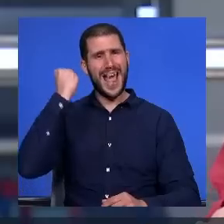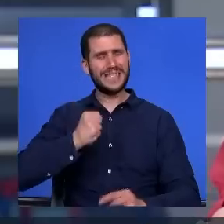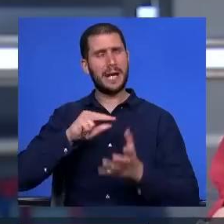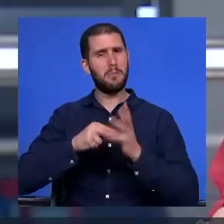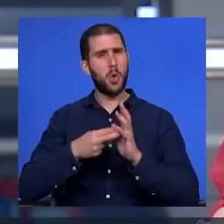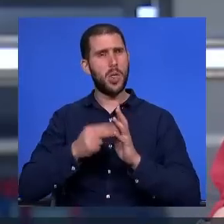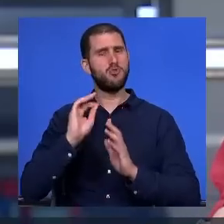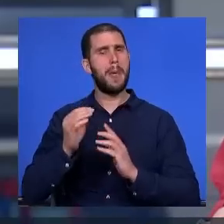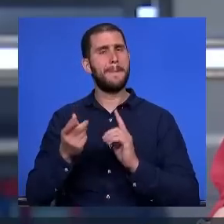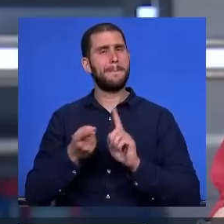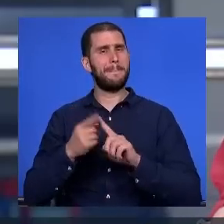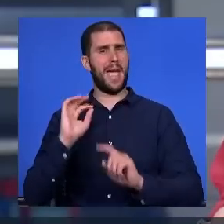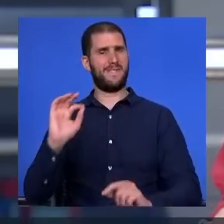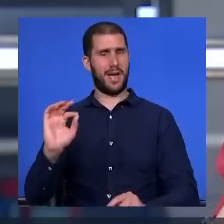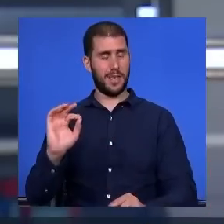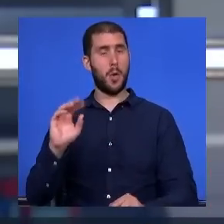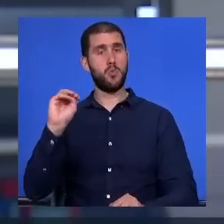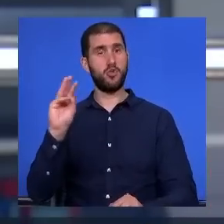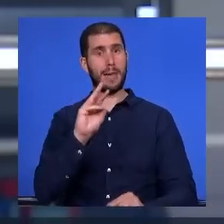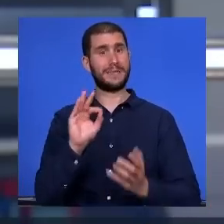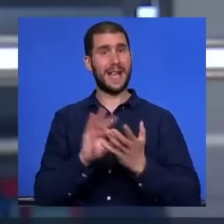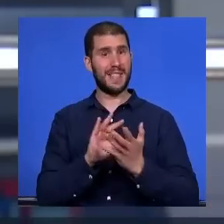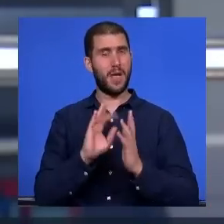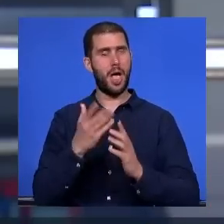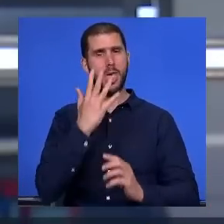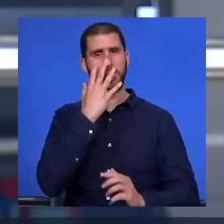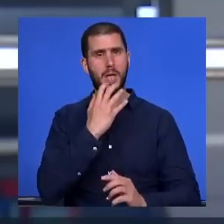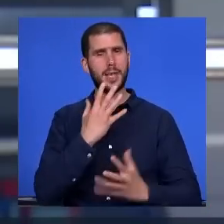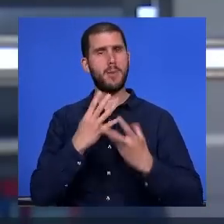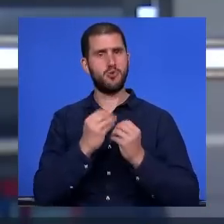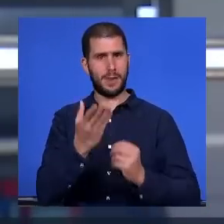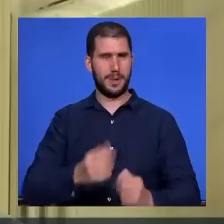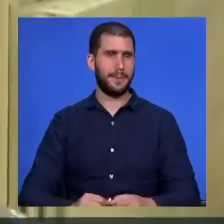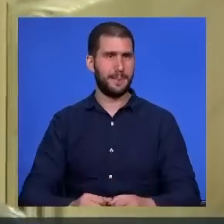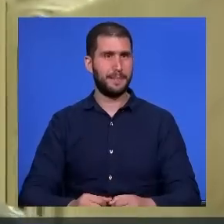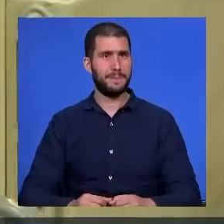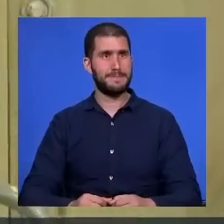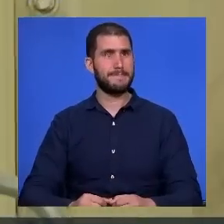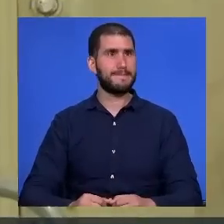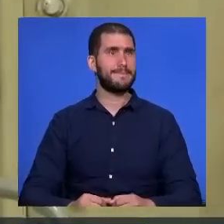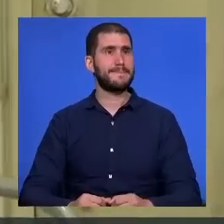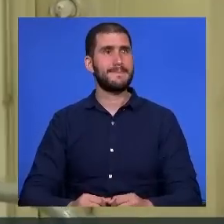המאהבת שלו. משה שטיינמץ כתבנו לענייני משטרה על הטרגדיה המשפחתית הזאת.